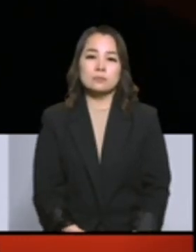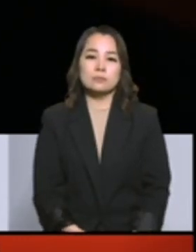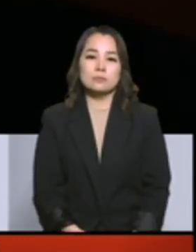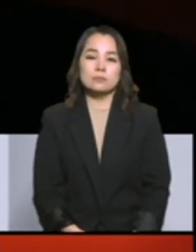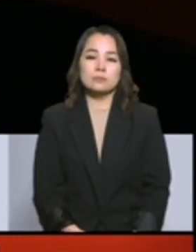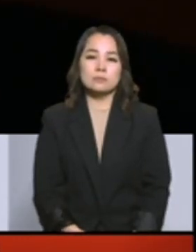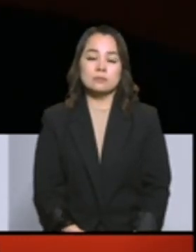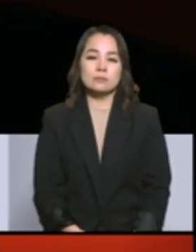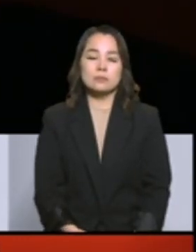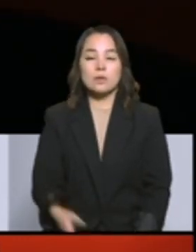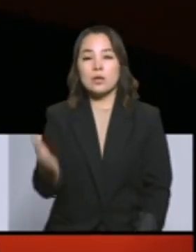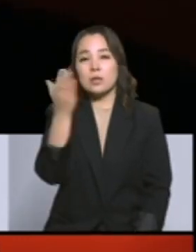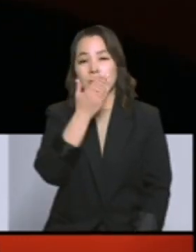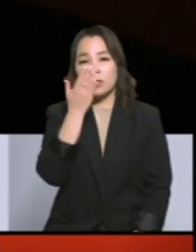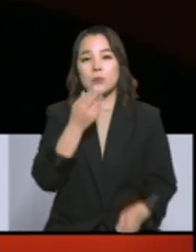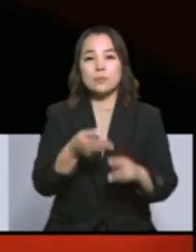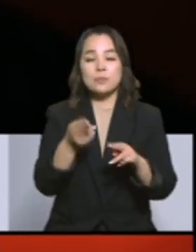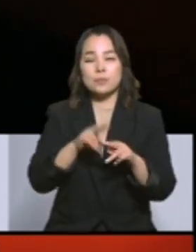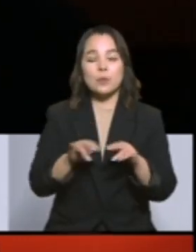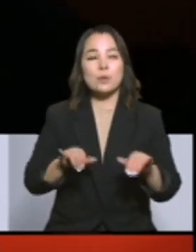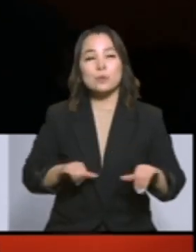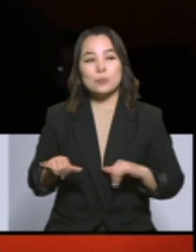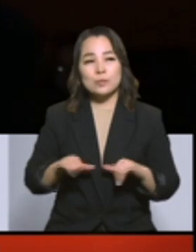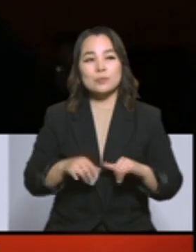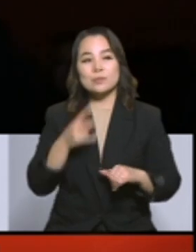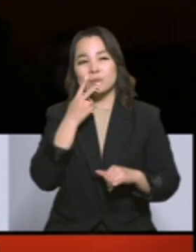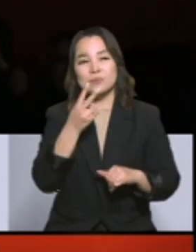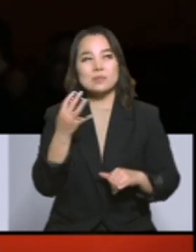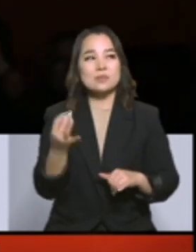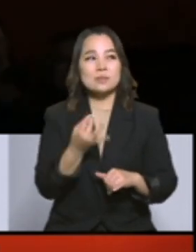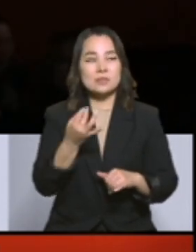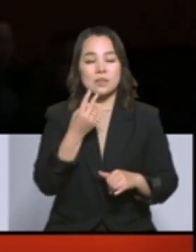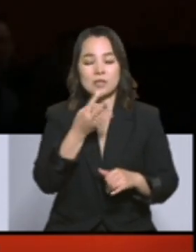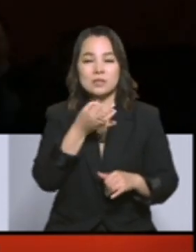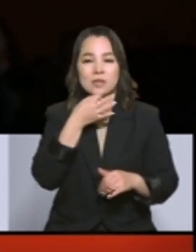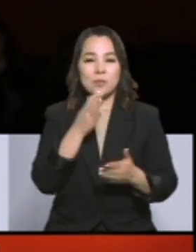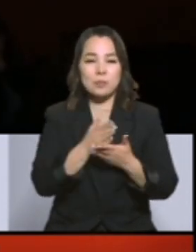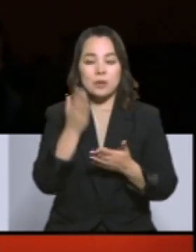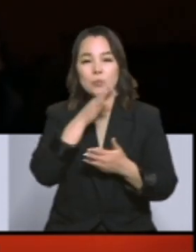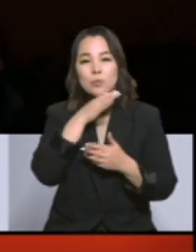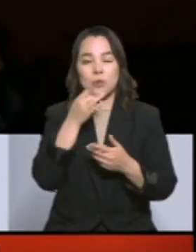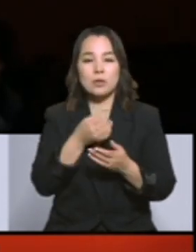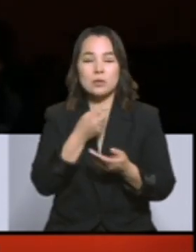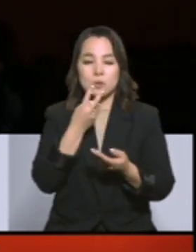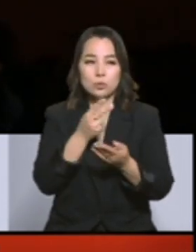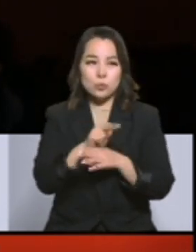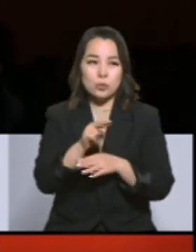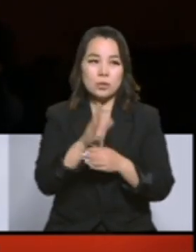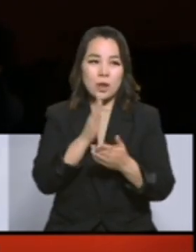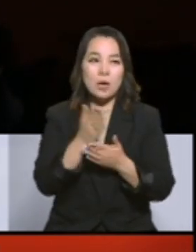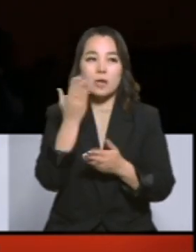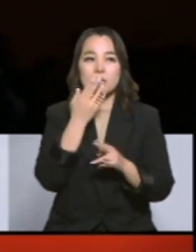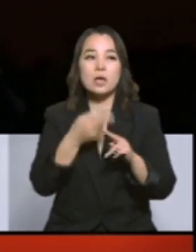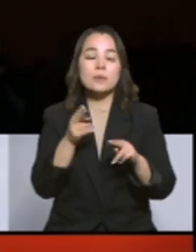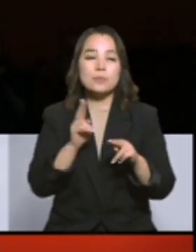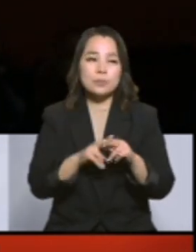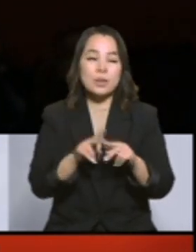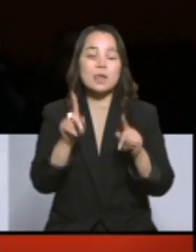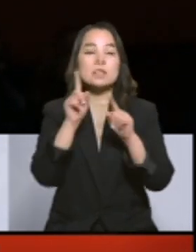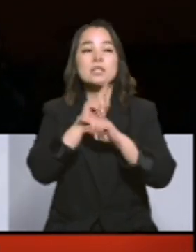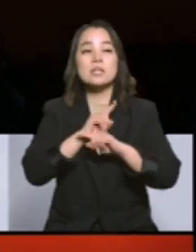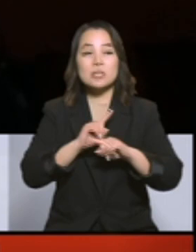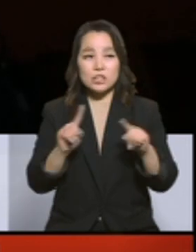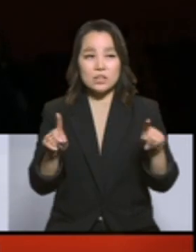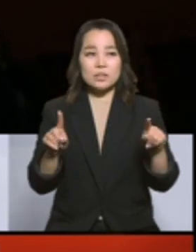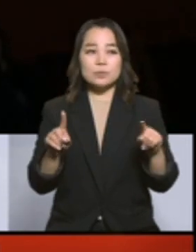Маған фильм Еркебайдың бұзықтығымен ұнады. Фильм көптеген заттарға үйретеді. Ол фильмнің